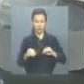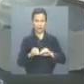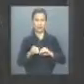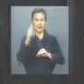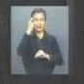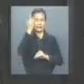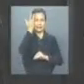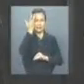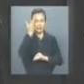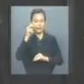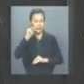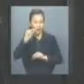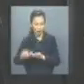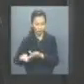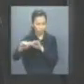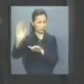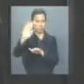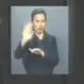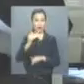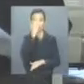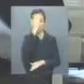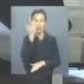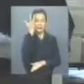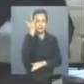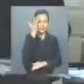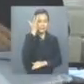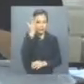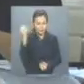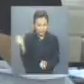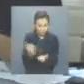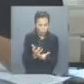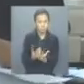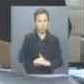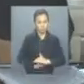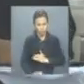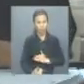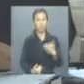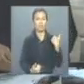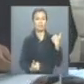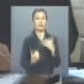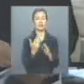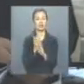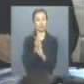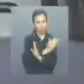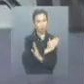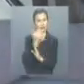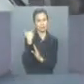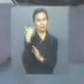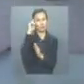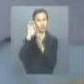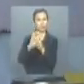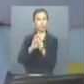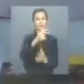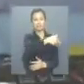าวะน้ำท่วมเนื่องจากจะทำให้เกิดความเครียดและส่งผลอาจจะคลอดก่อนกำหนดได้ปริยดาชนกลางไทย PBS รายง